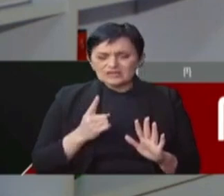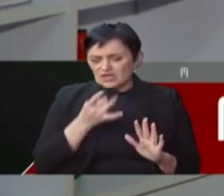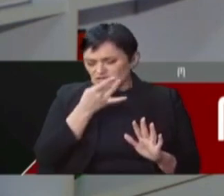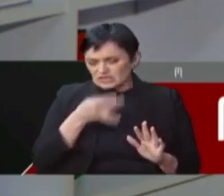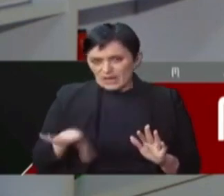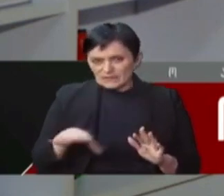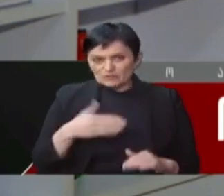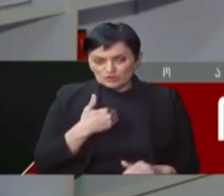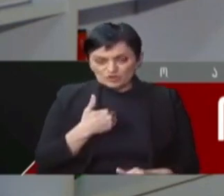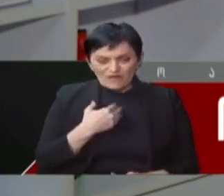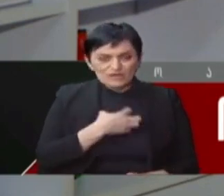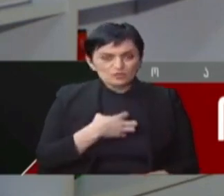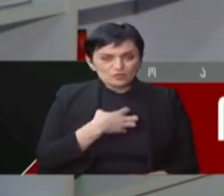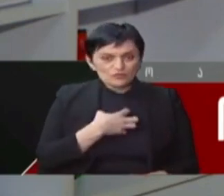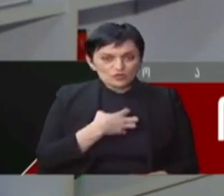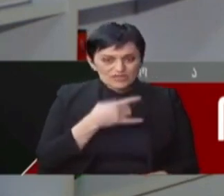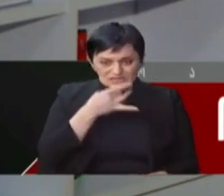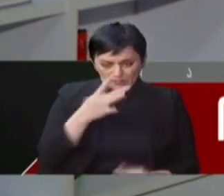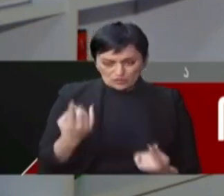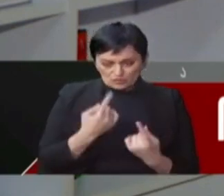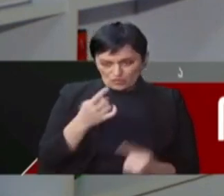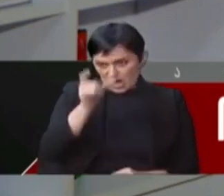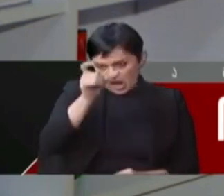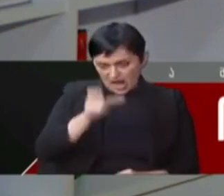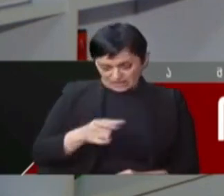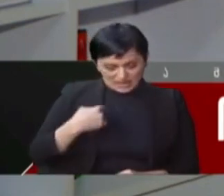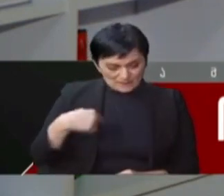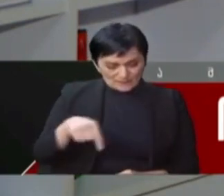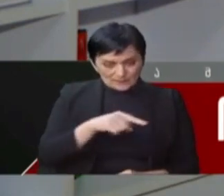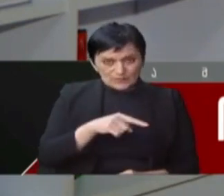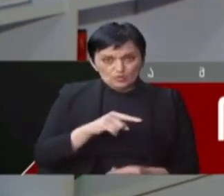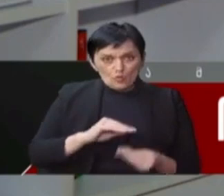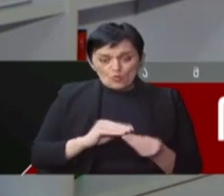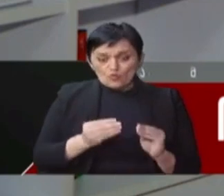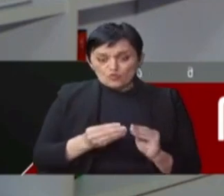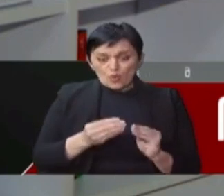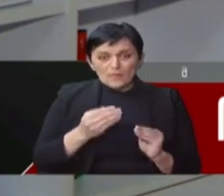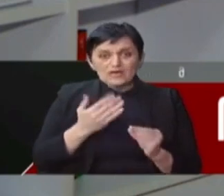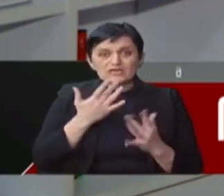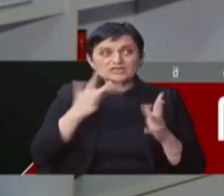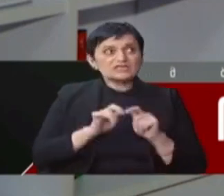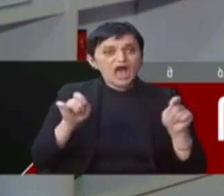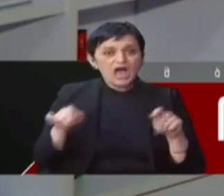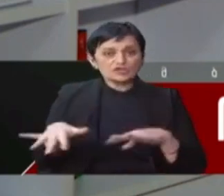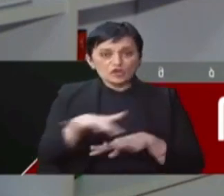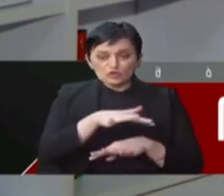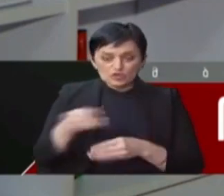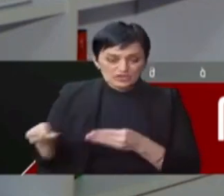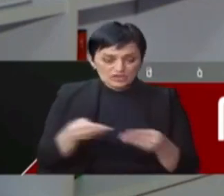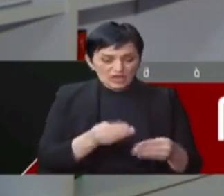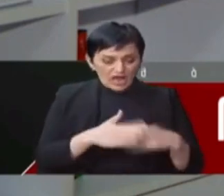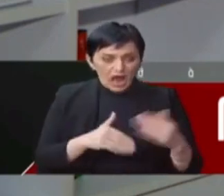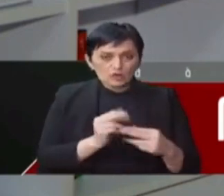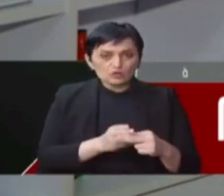ნებისმიერი ჩვენთვის მნიშვნელოვანი, აი ნებისმიერი რიგითი ადამიანისთვის მნიშვნელოვანი პრობლემის საჯარო სივრცეში გამოტანას უშლის ხელს. იმიტომ